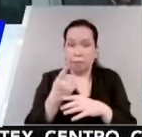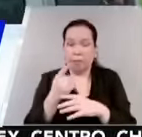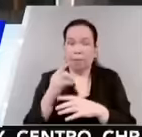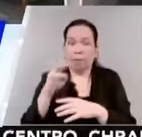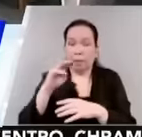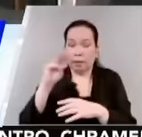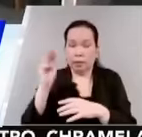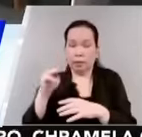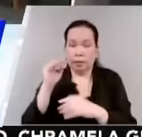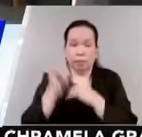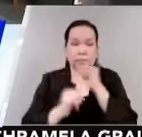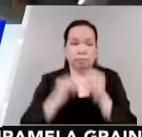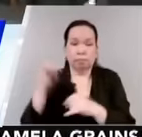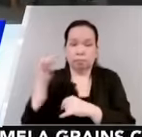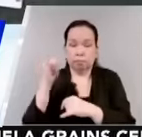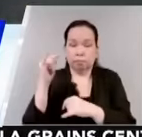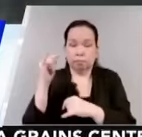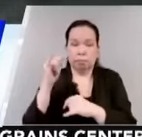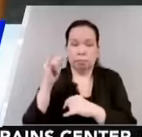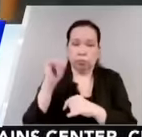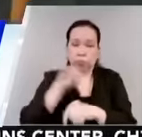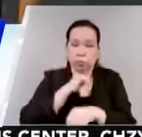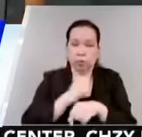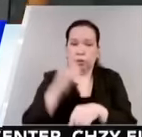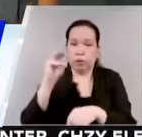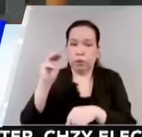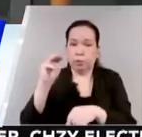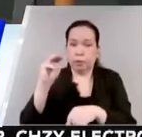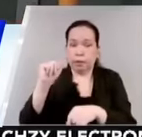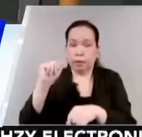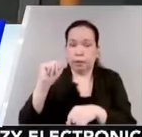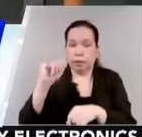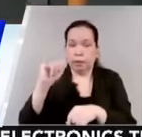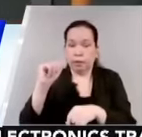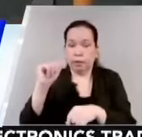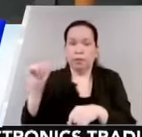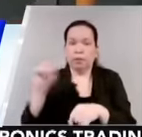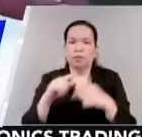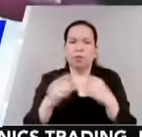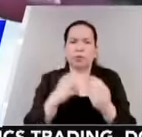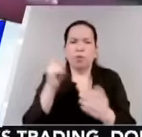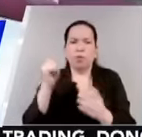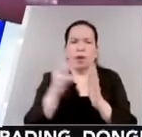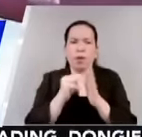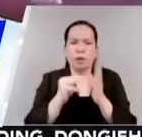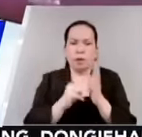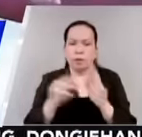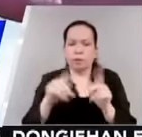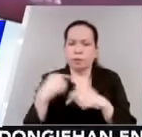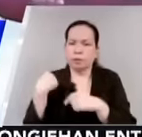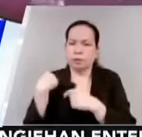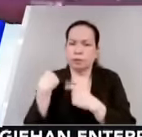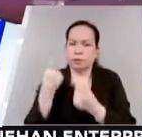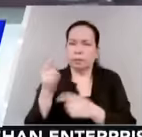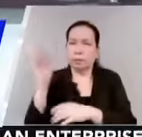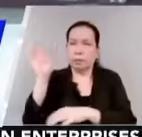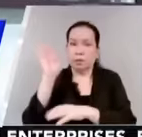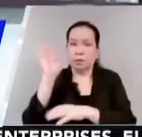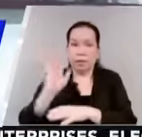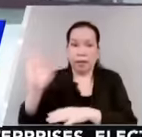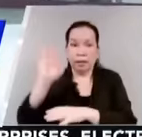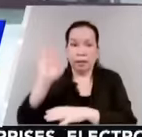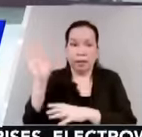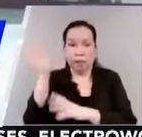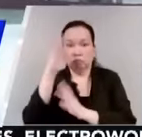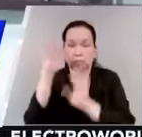MIAA. Nasa 1,000,000 pasahero ang inaasang daraan sa NAIA mula Palm Sunday hanggang sa Linggo ng Pagkabuhay. Sa